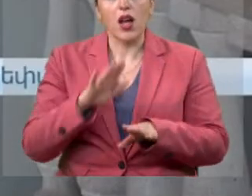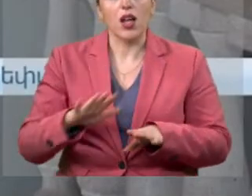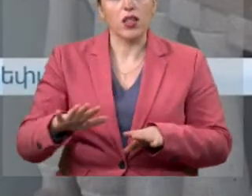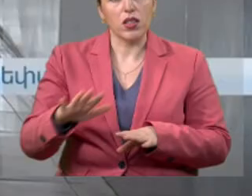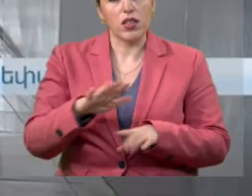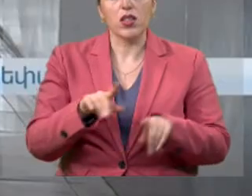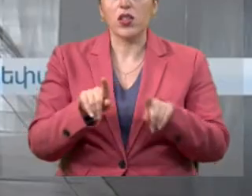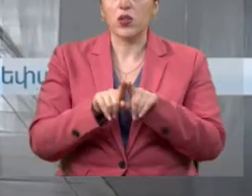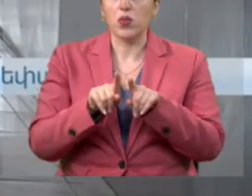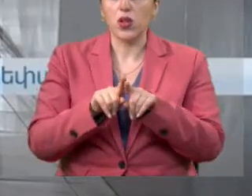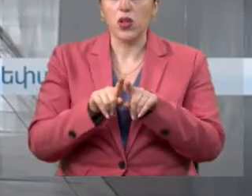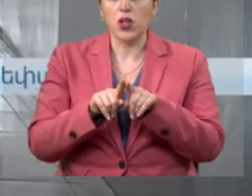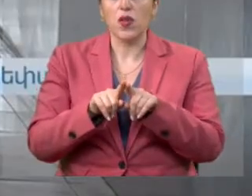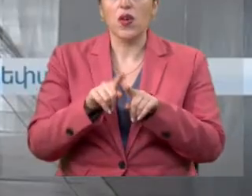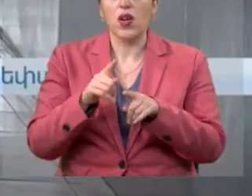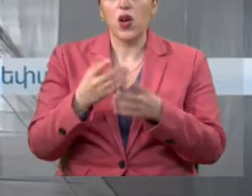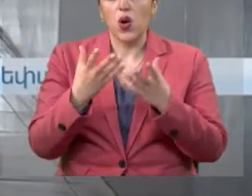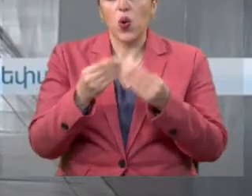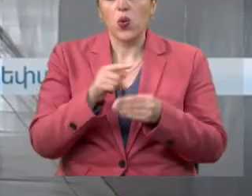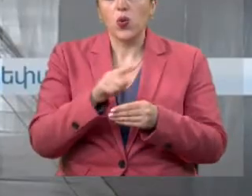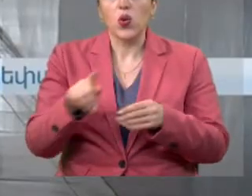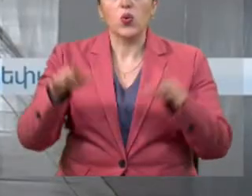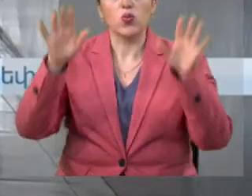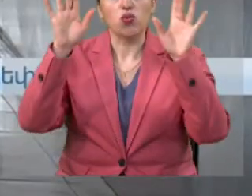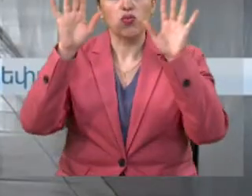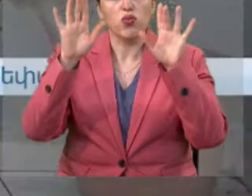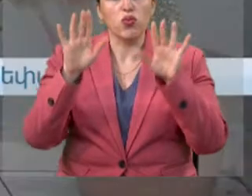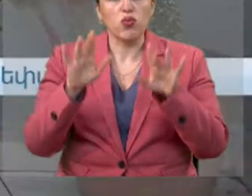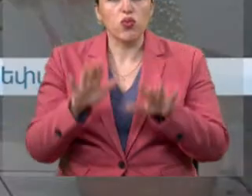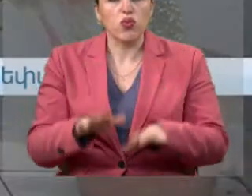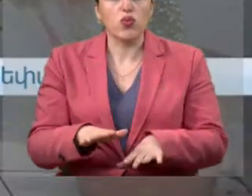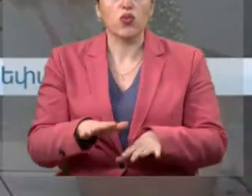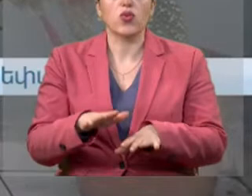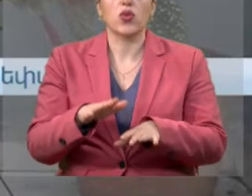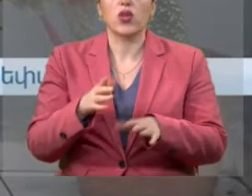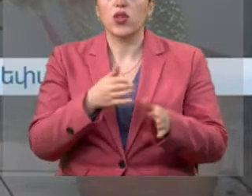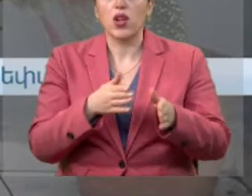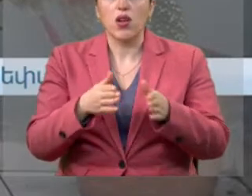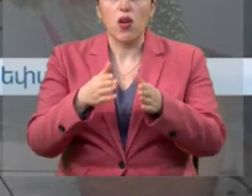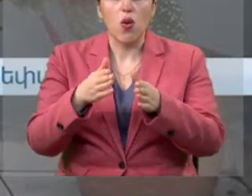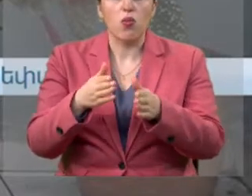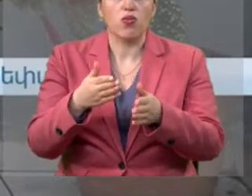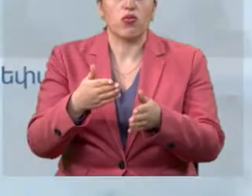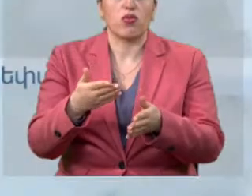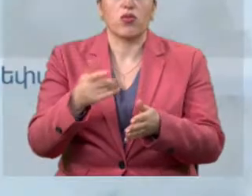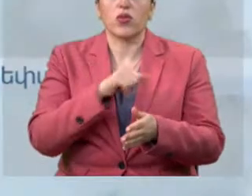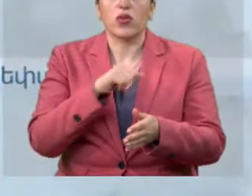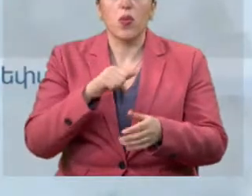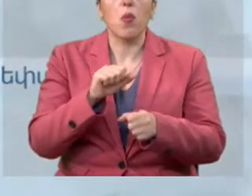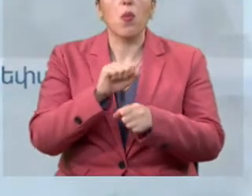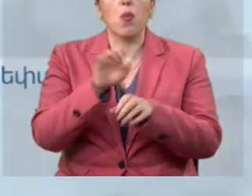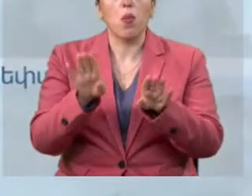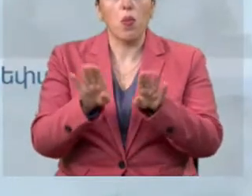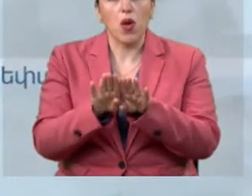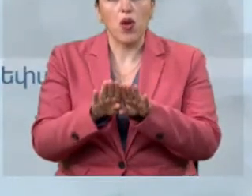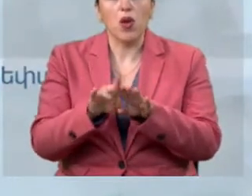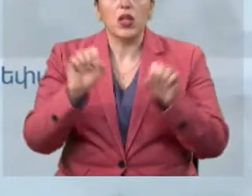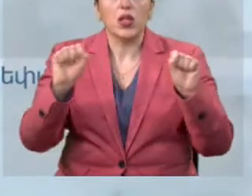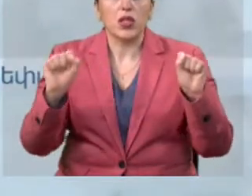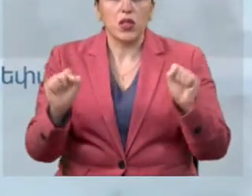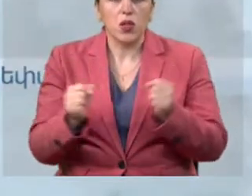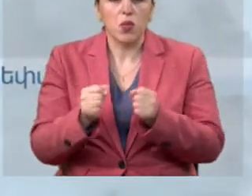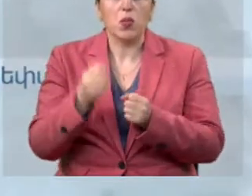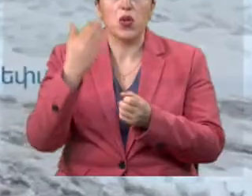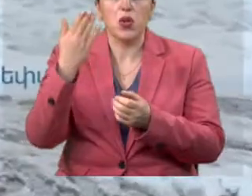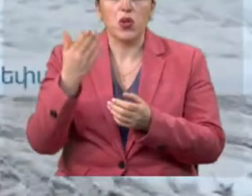տարածքում, այնպես էլ այնտեղ օրեր շարունակ առատ տեղումներ էին կային անանցանելի ճանապարհներ։ Արցախում դեռ ձմեռային եղանակ է, ինչն ավելի